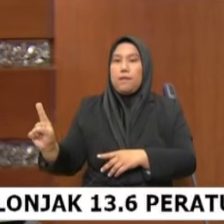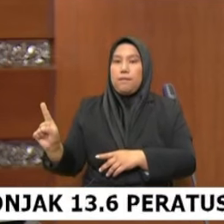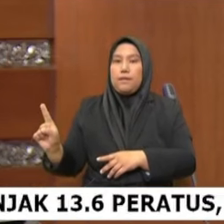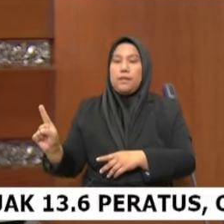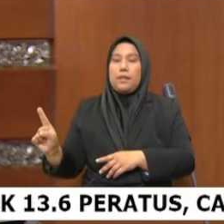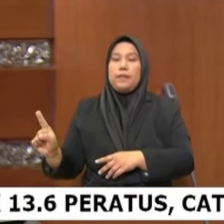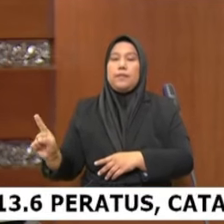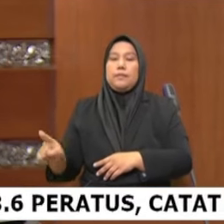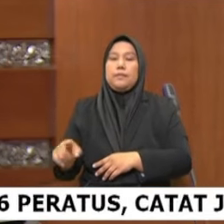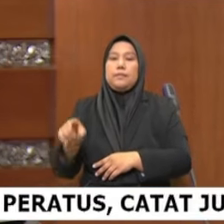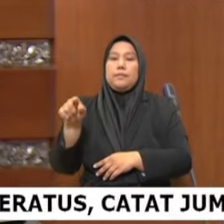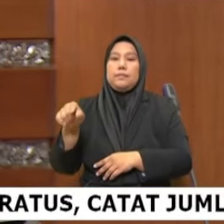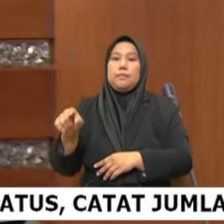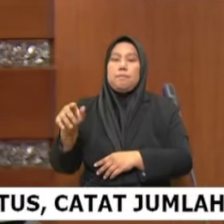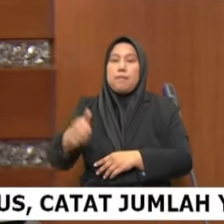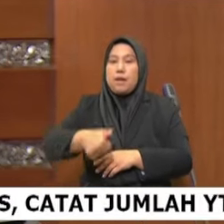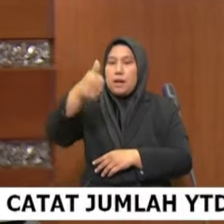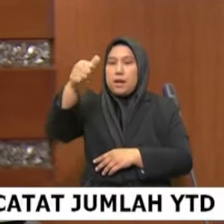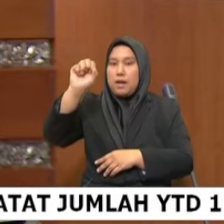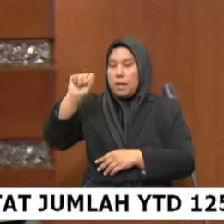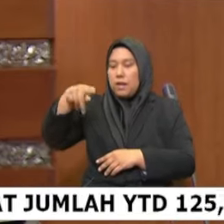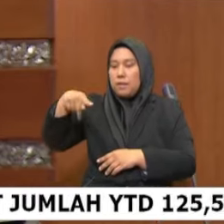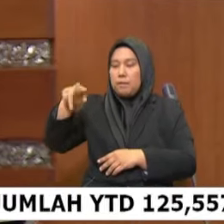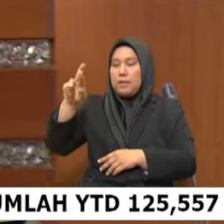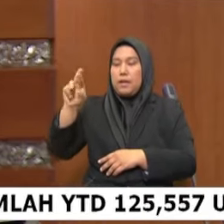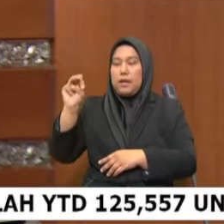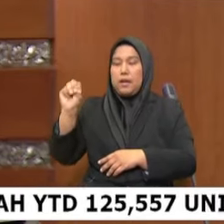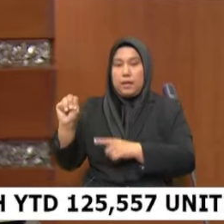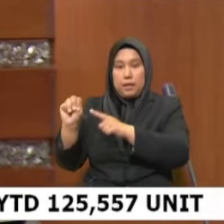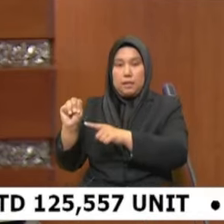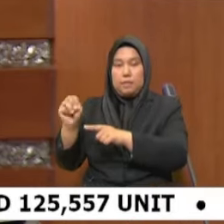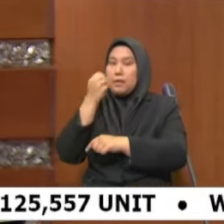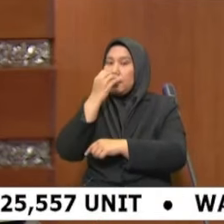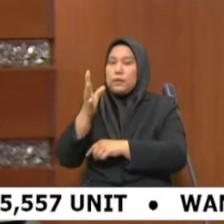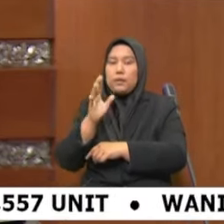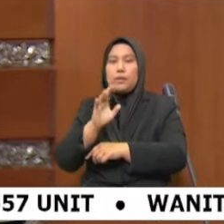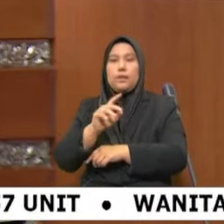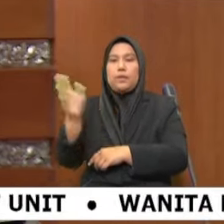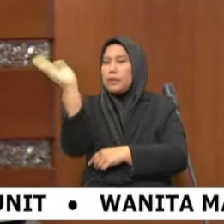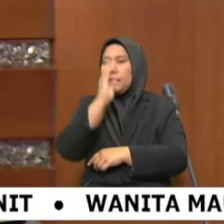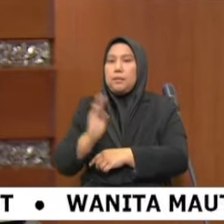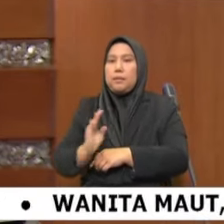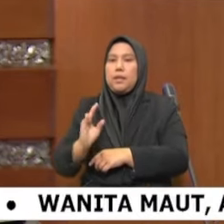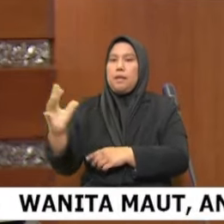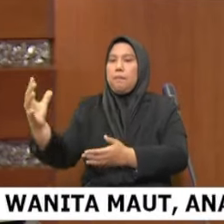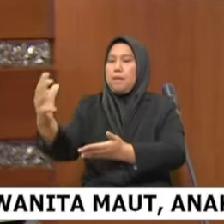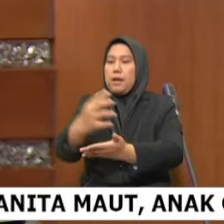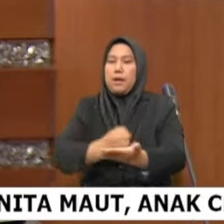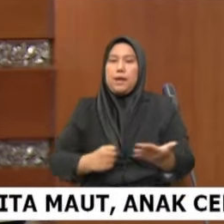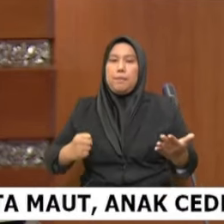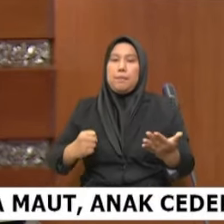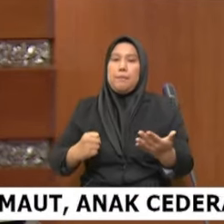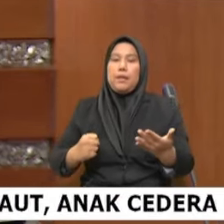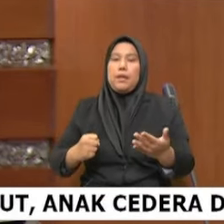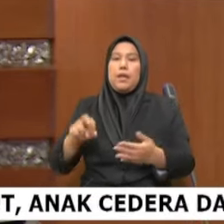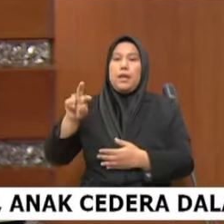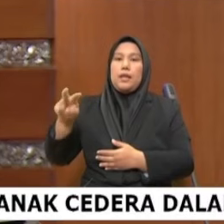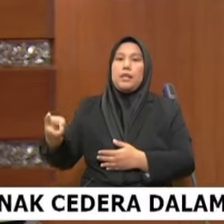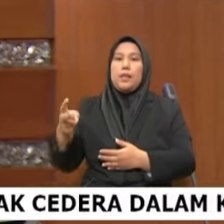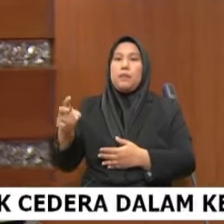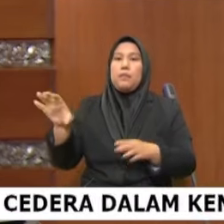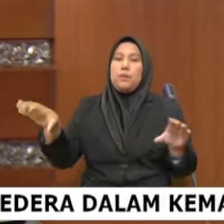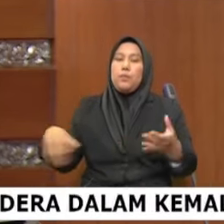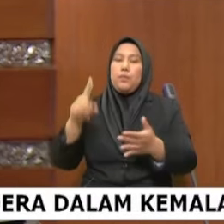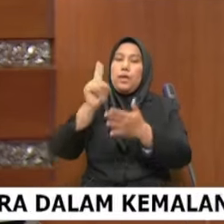Malaysia. Pengarah SPRM mengatakan bahawa SPRM tidak pernah merampas wang itu ataupun membuat apa-apa kenyataan